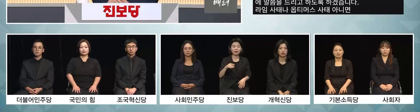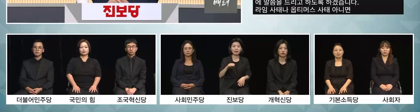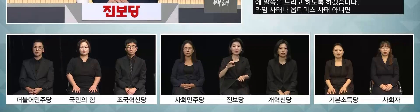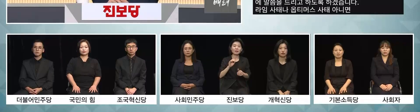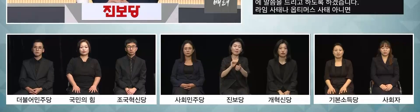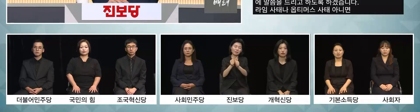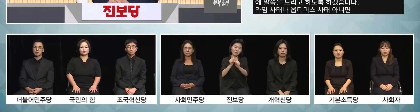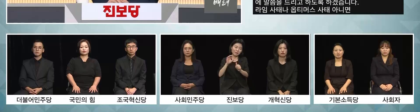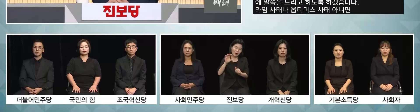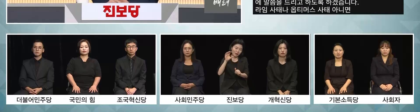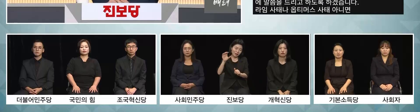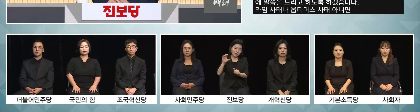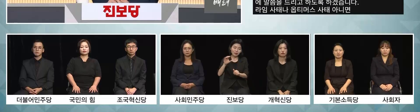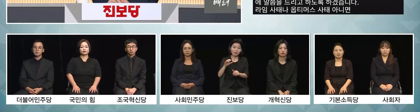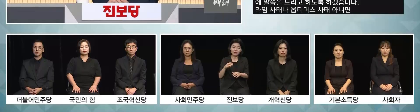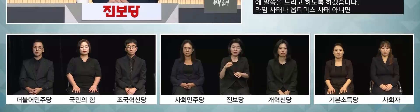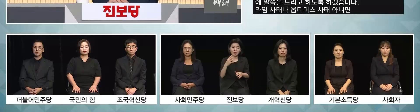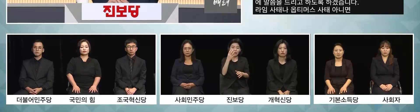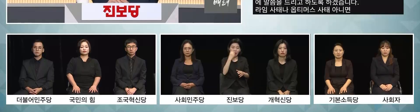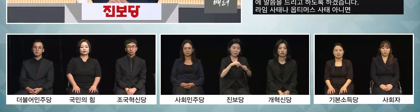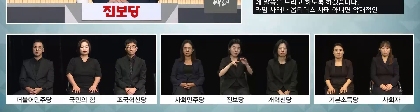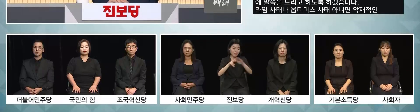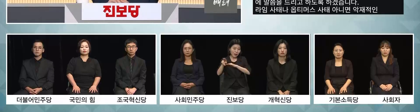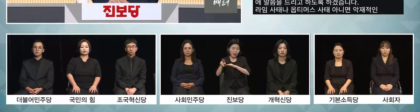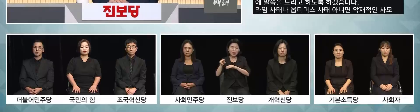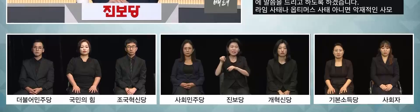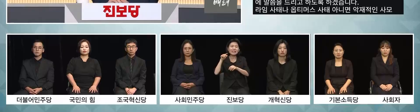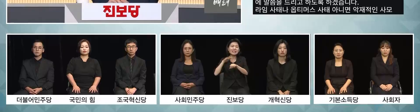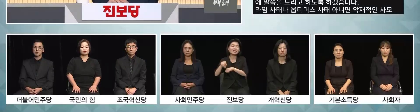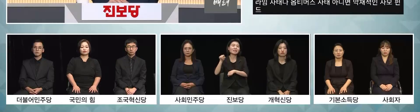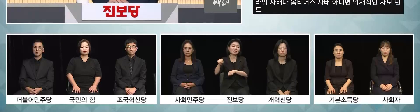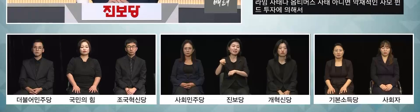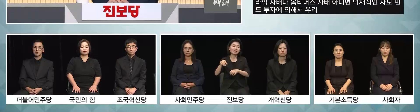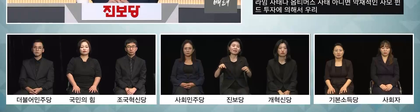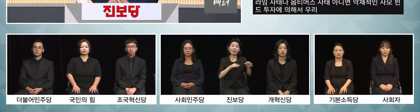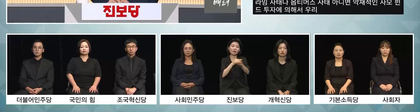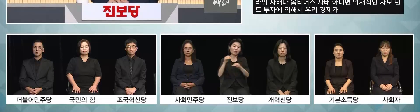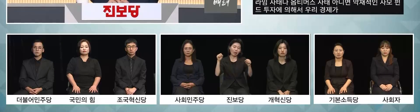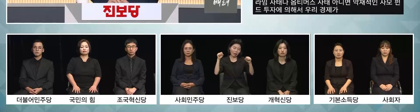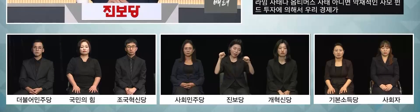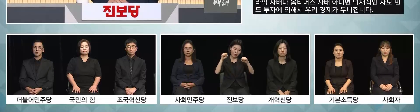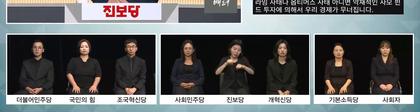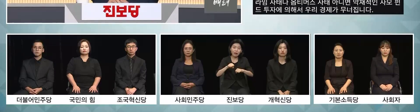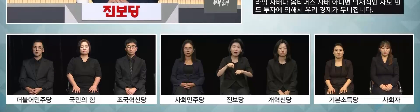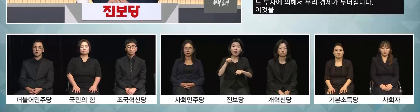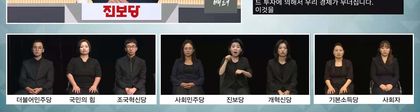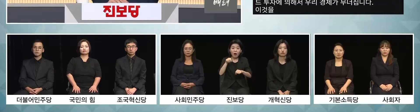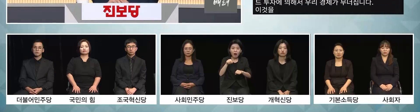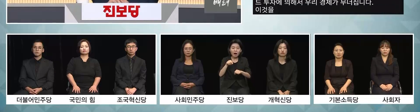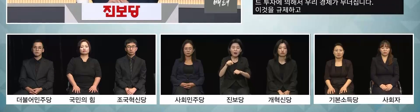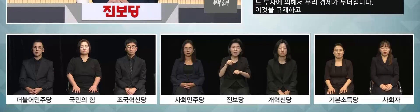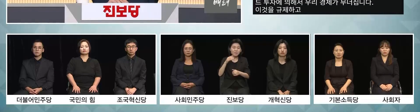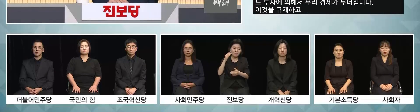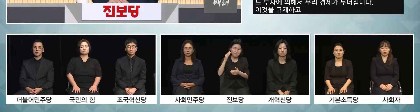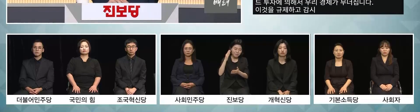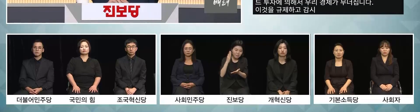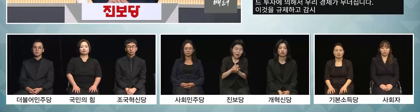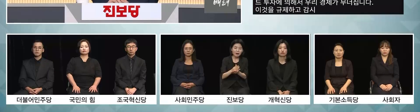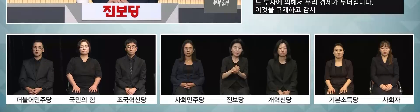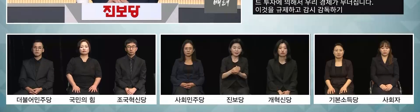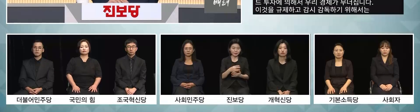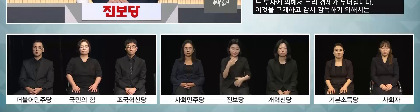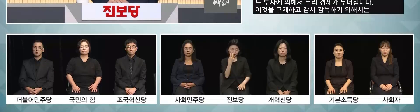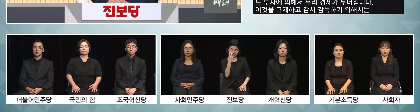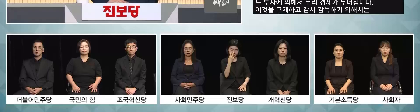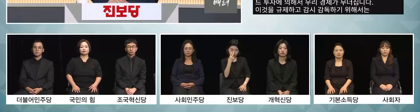투기 자본들에 의해서 우리 경제가 망가집니다. 이것을 규제하고 감시 감독하기 위해서는